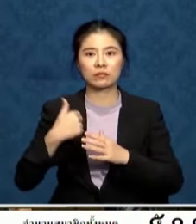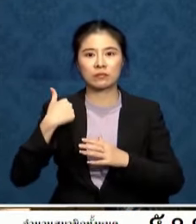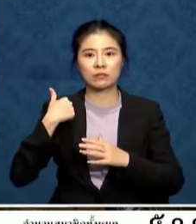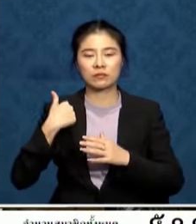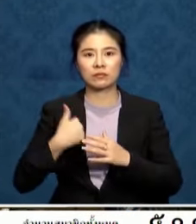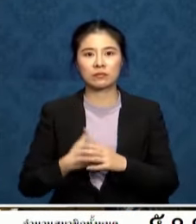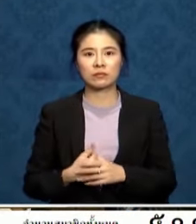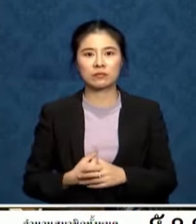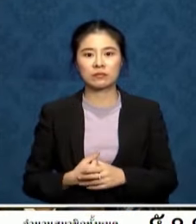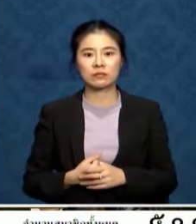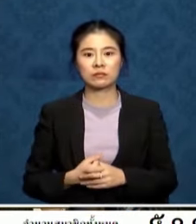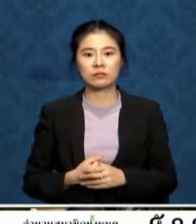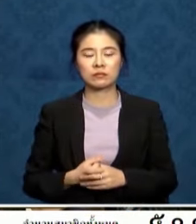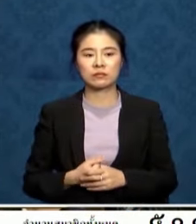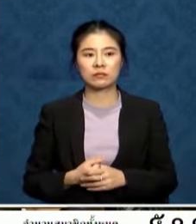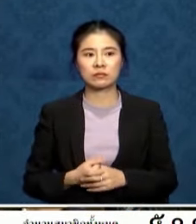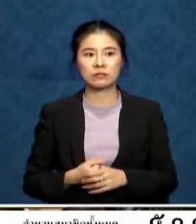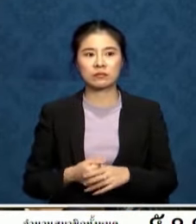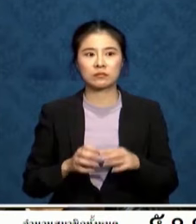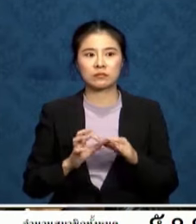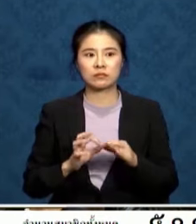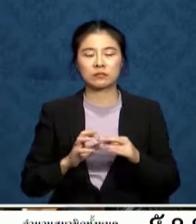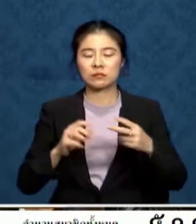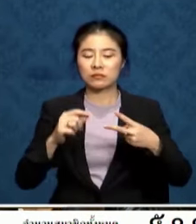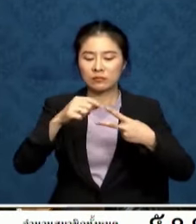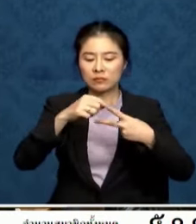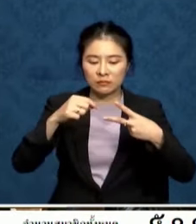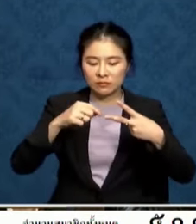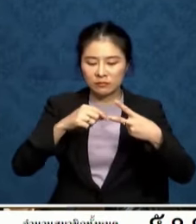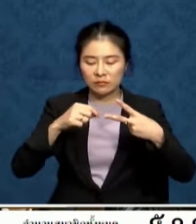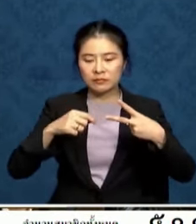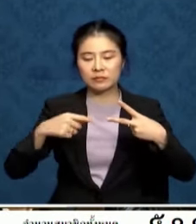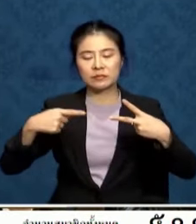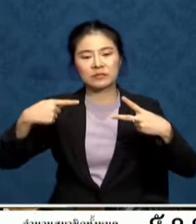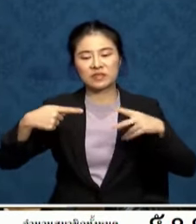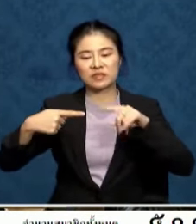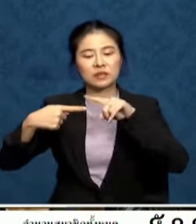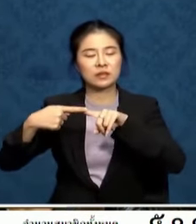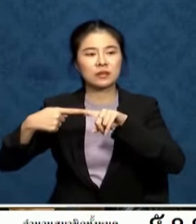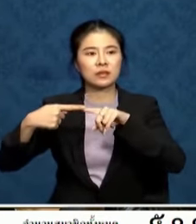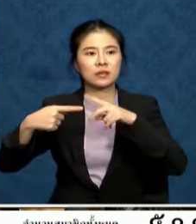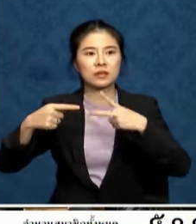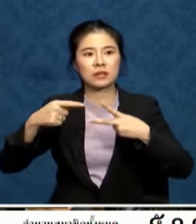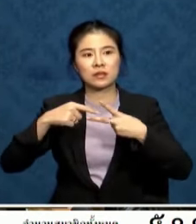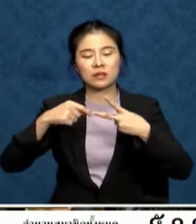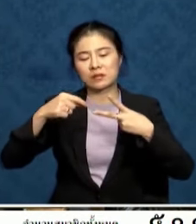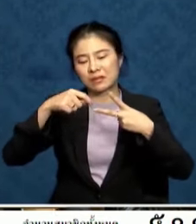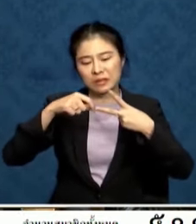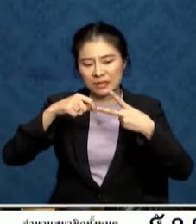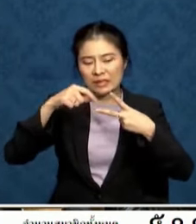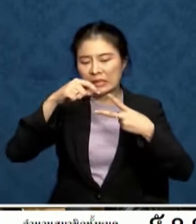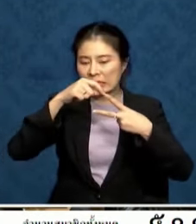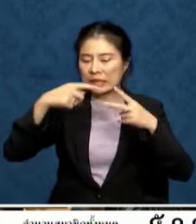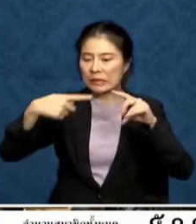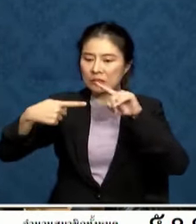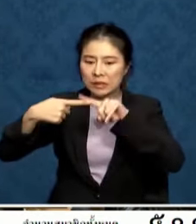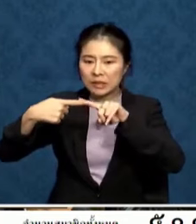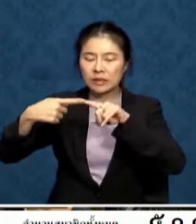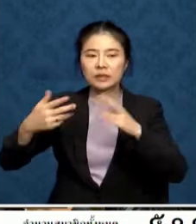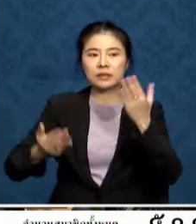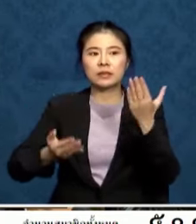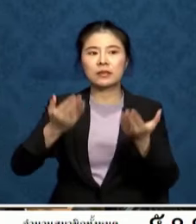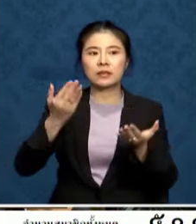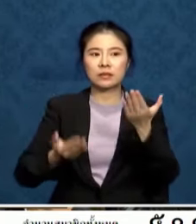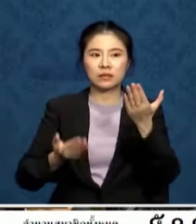เป็นไม่มีดับเบิลมาจอริตี้หรือจะเป็นเกณฑ์ชั้นเดียวจะเป็นเกณฑ์ชั้นล่างไม่ติดใจครับเพียงแต่จะ